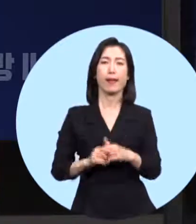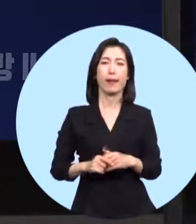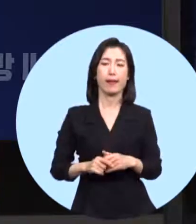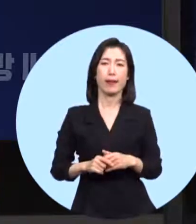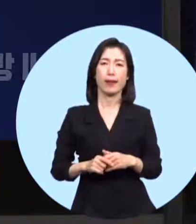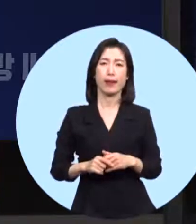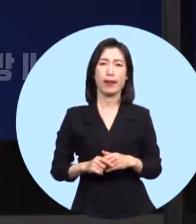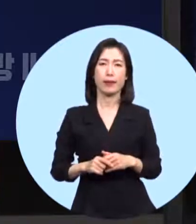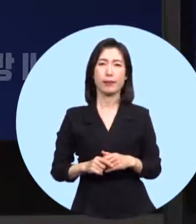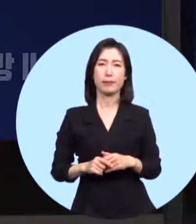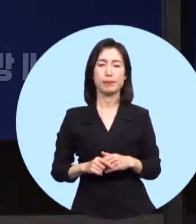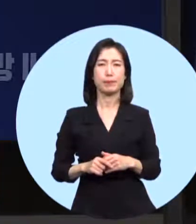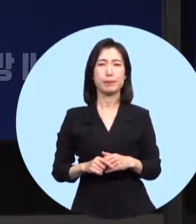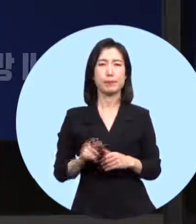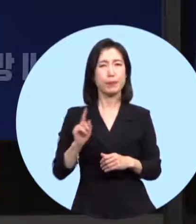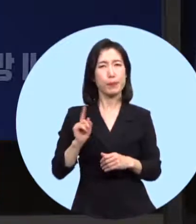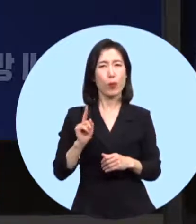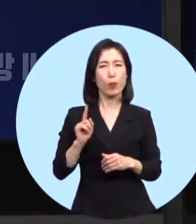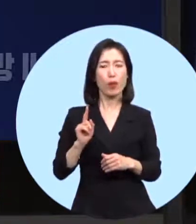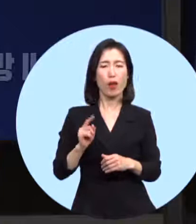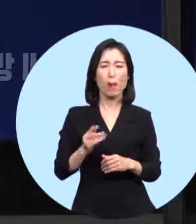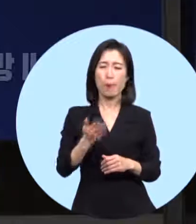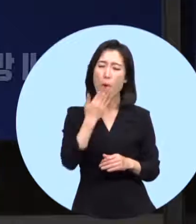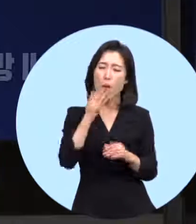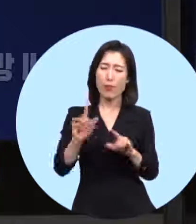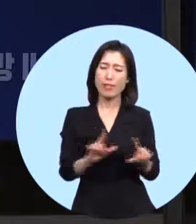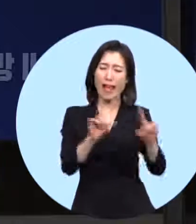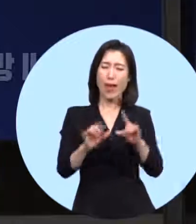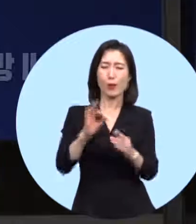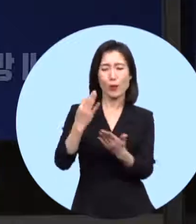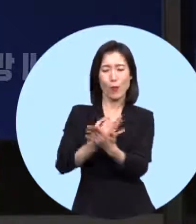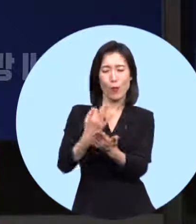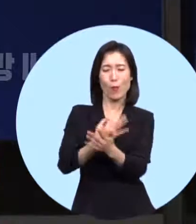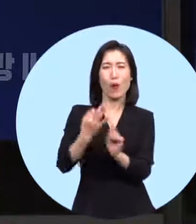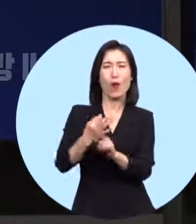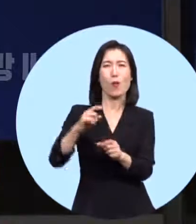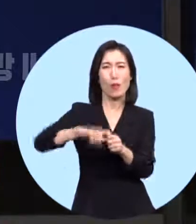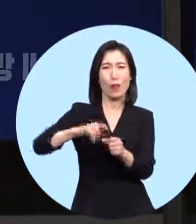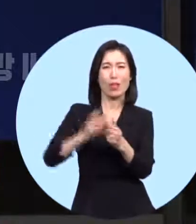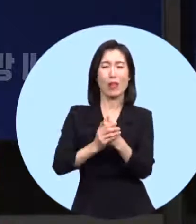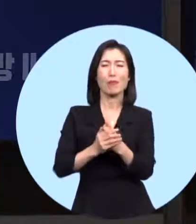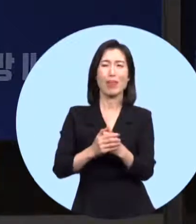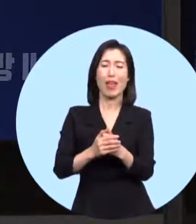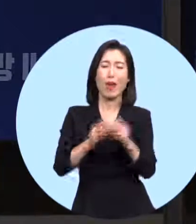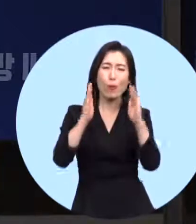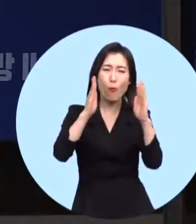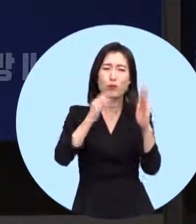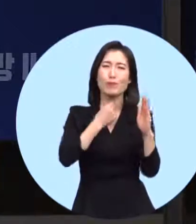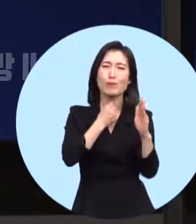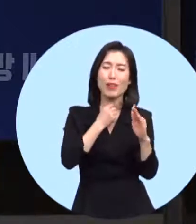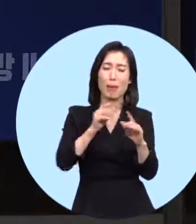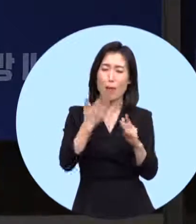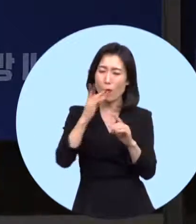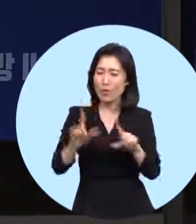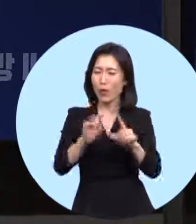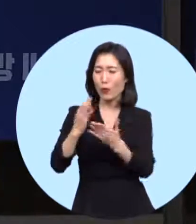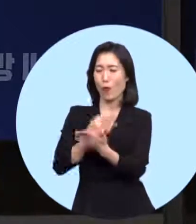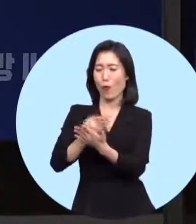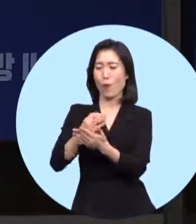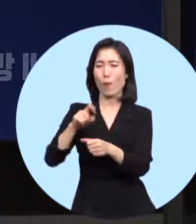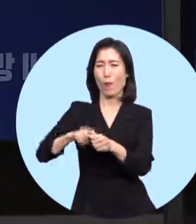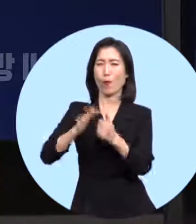사실은 이 여러 가지 이제 생계 때문에도 교육의 기회가 주어져도 제대로 받지 못하는 많은